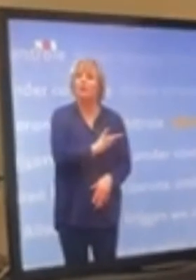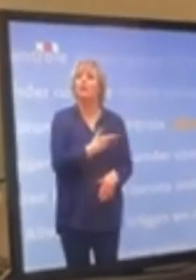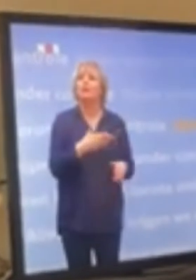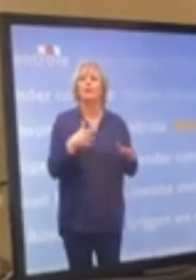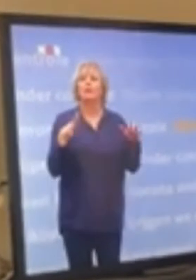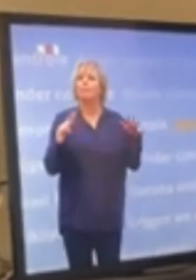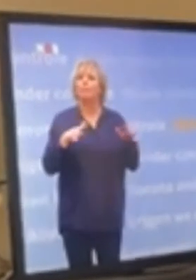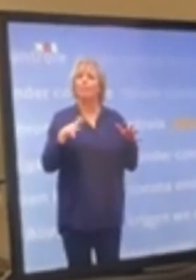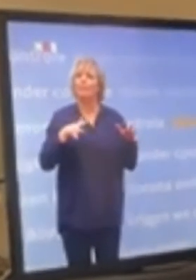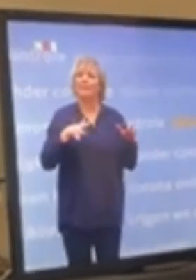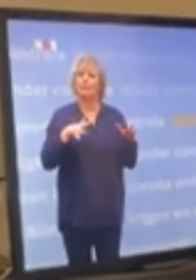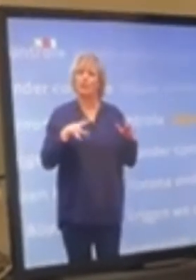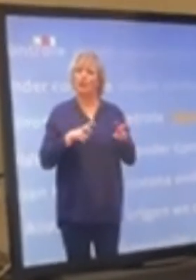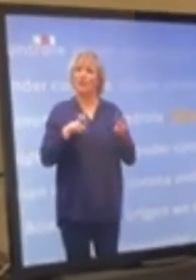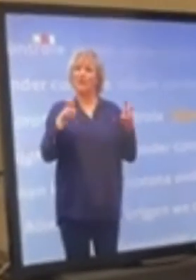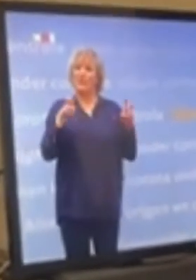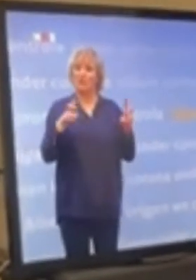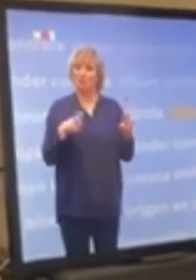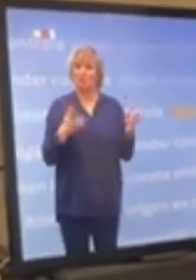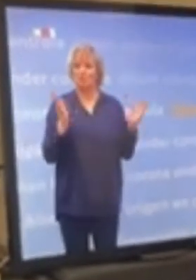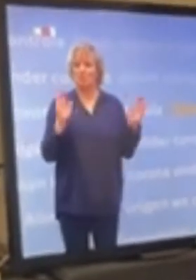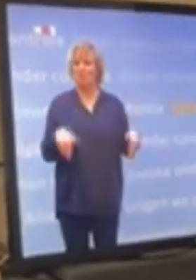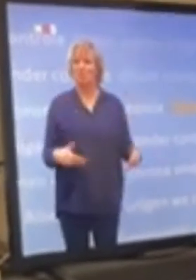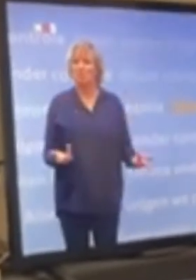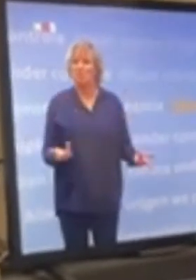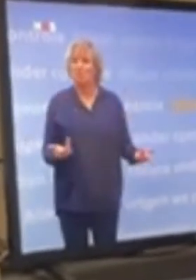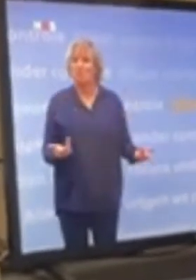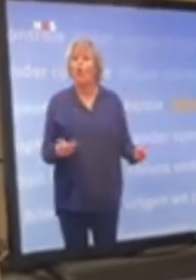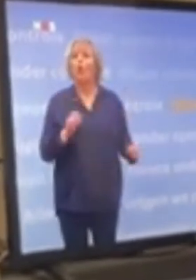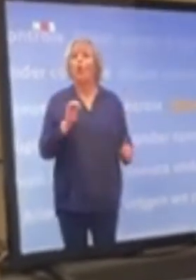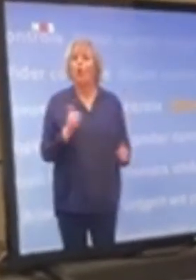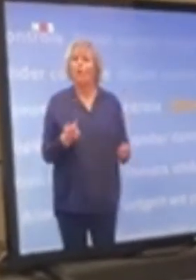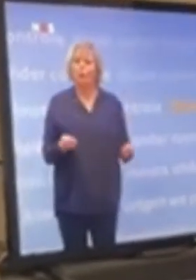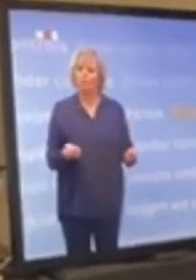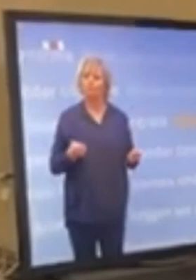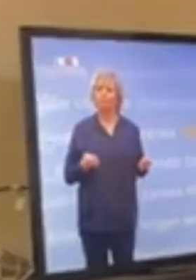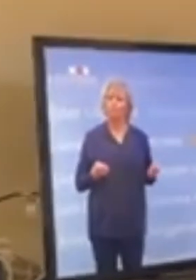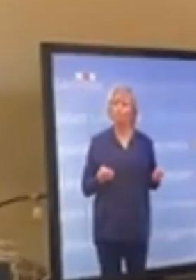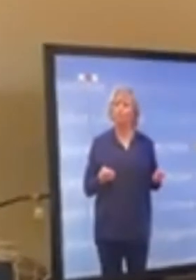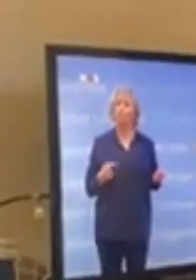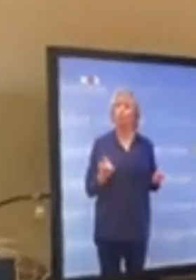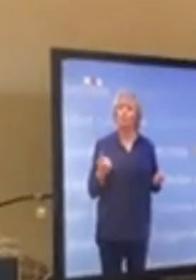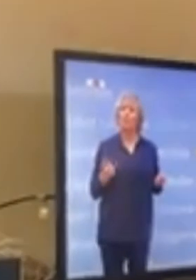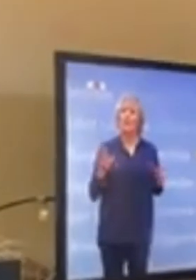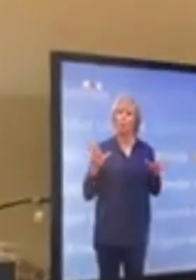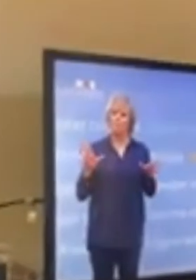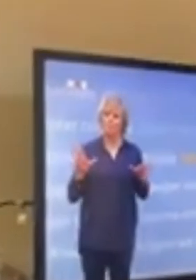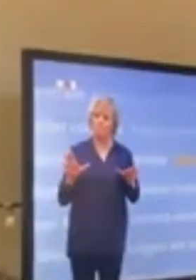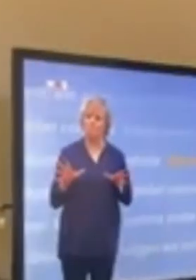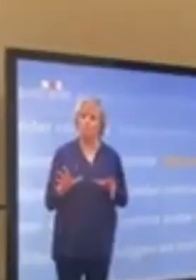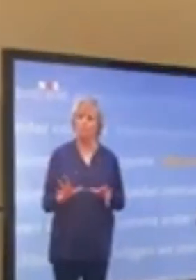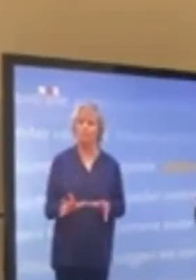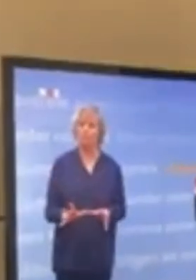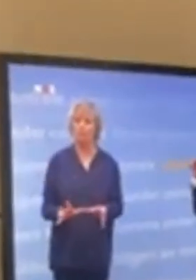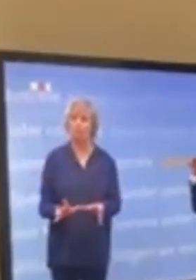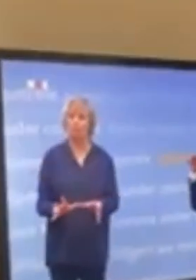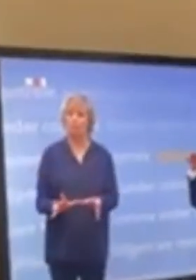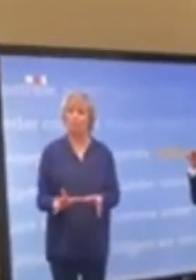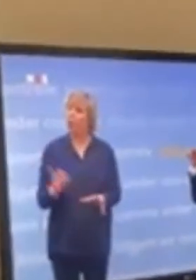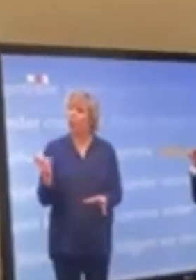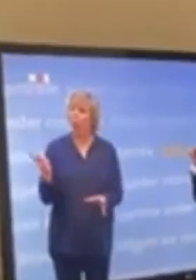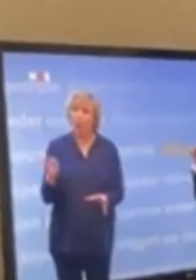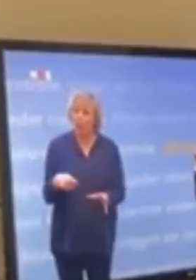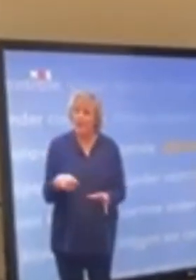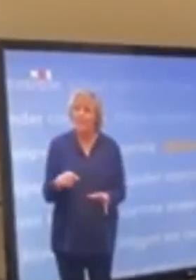niet, daar is dat Britse virus kennelijk niet van onder de indruk, zullen we dus meer moeten doen om die besmetting af te remmen. En als we dat niet doen, dan kijken we gewoon